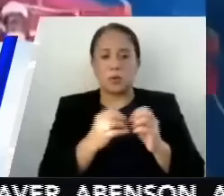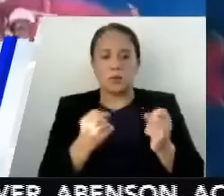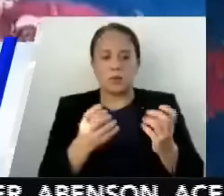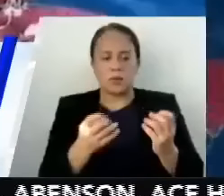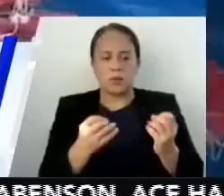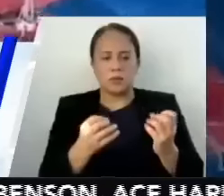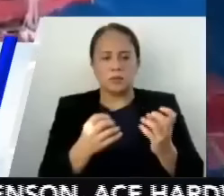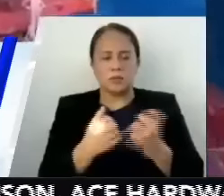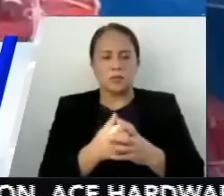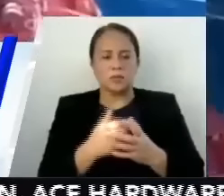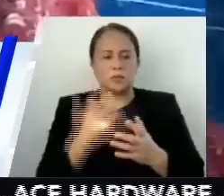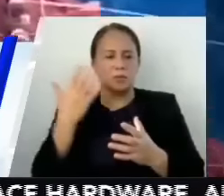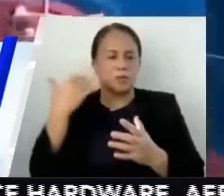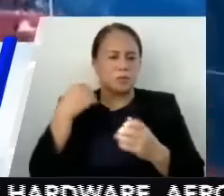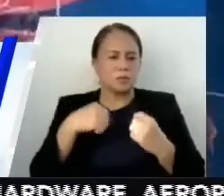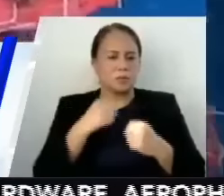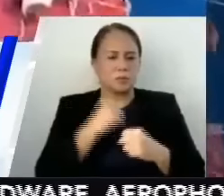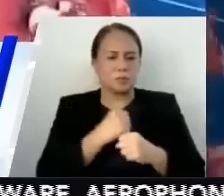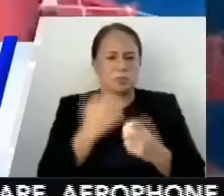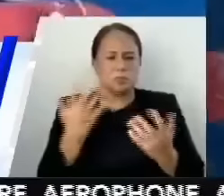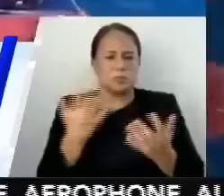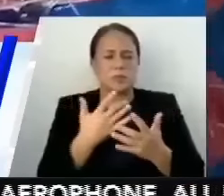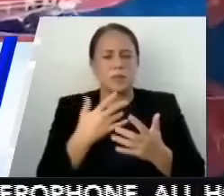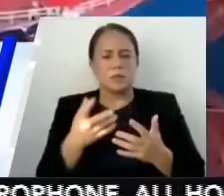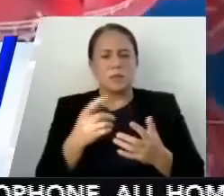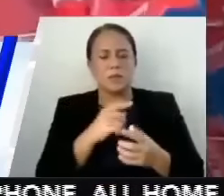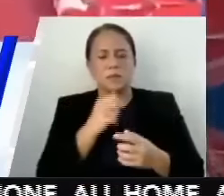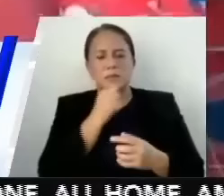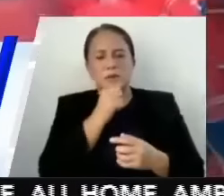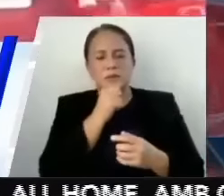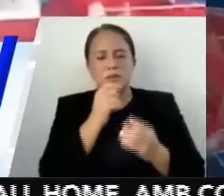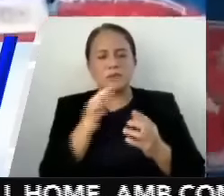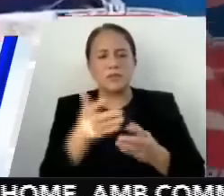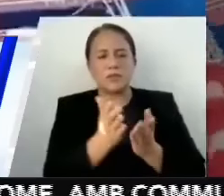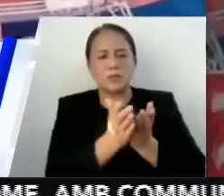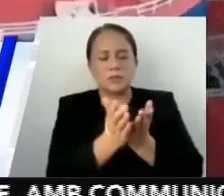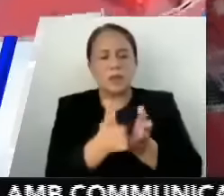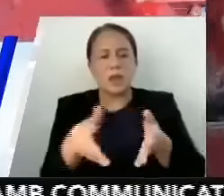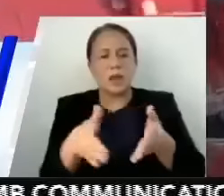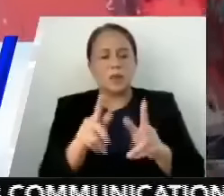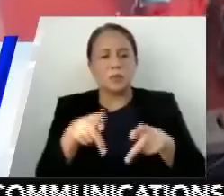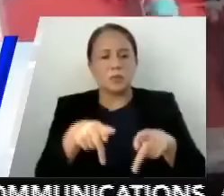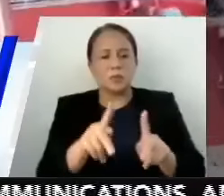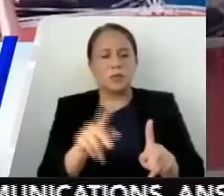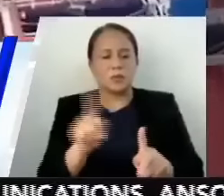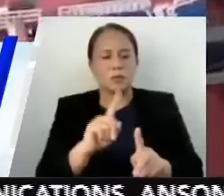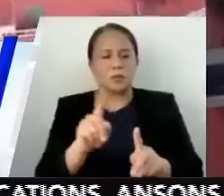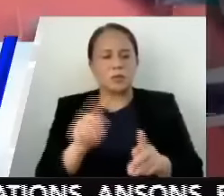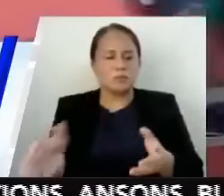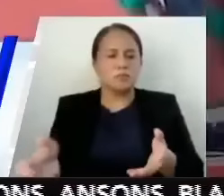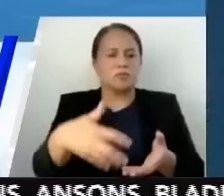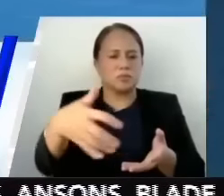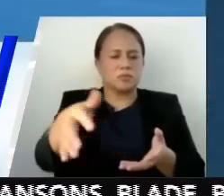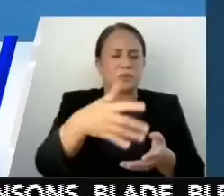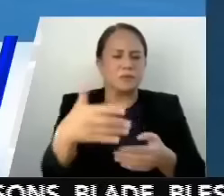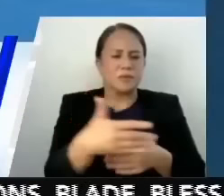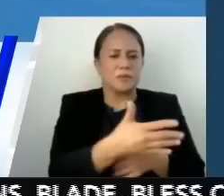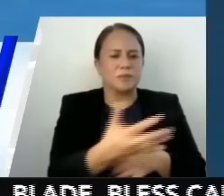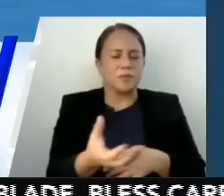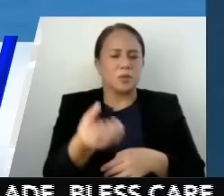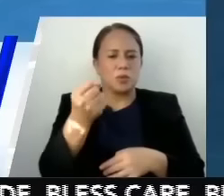taon. Sabi ng Philippine Navy, ito yung mga pribadong fishing vessels na binigyan ng permit ng China na mangisda sa loob ng Exclusive Economic Zone